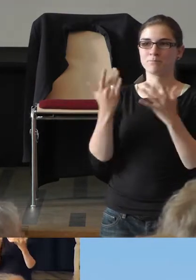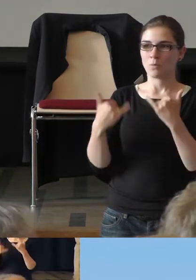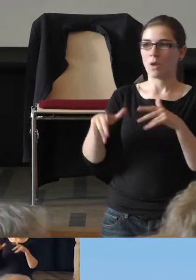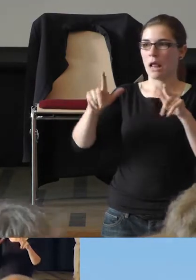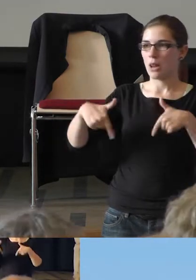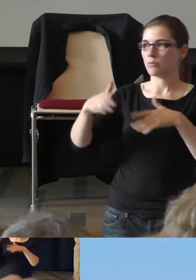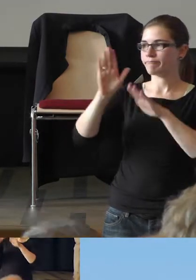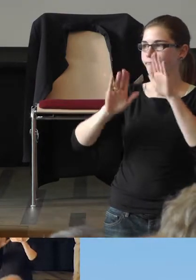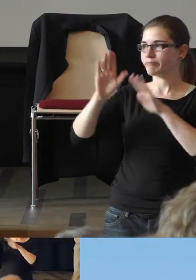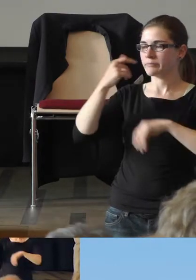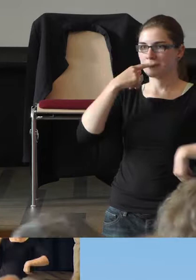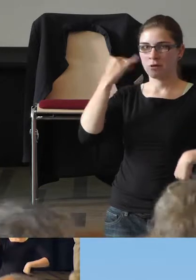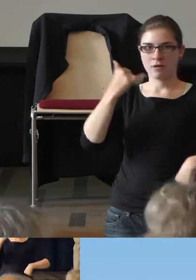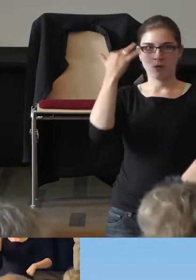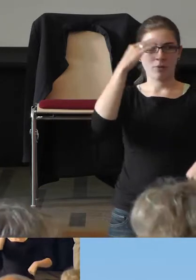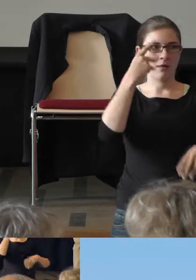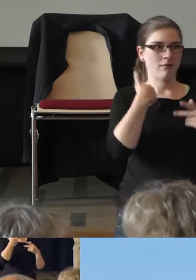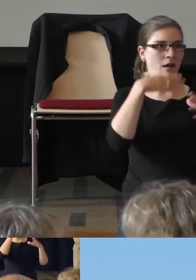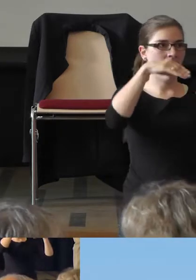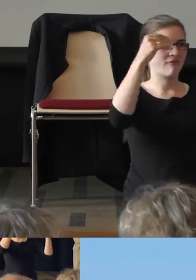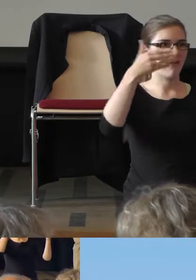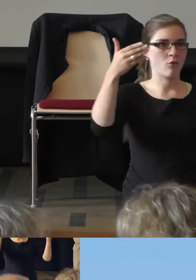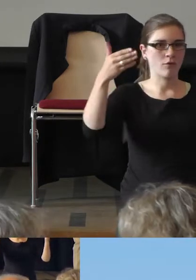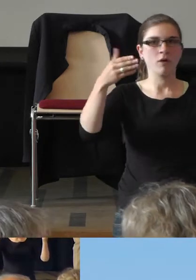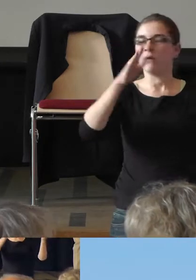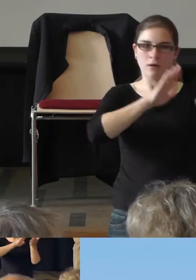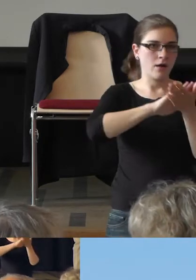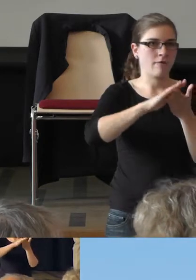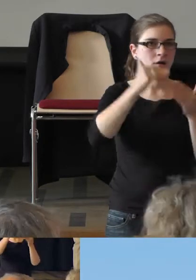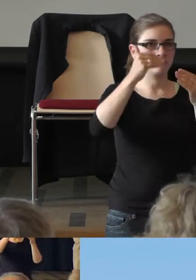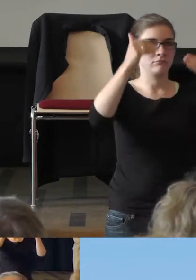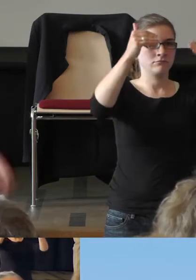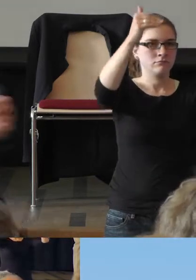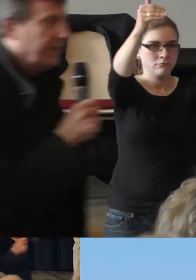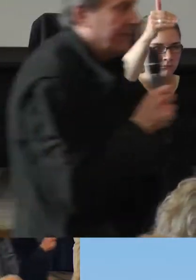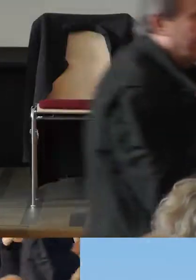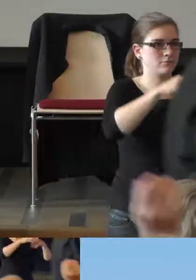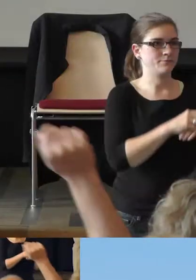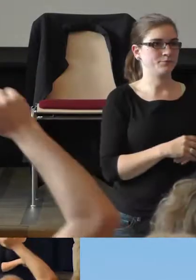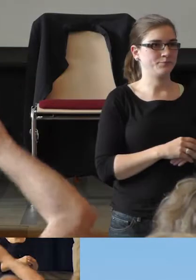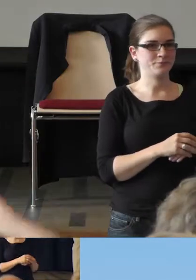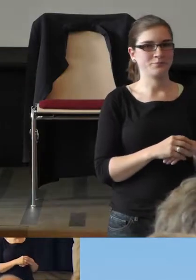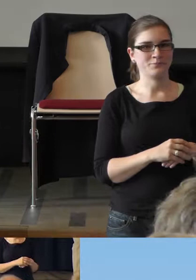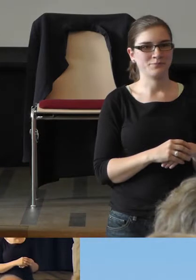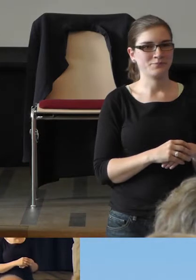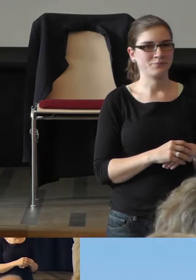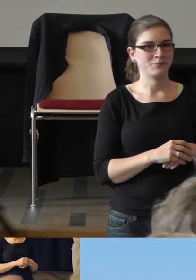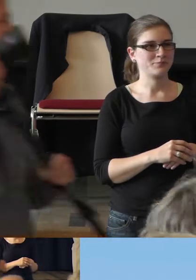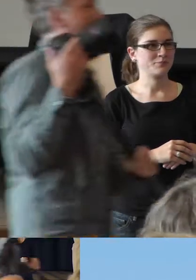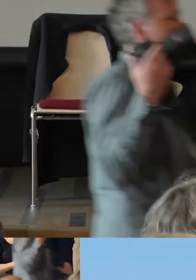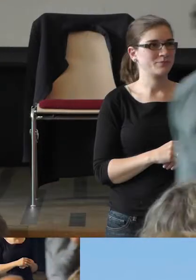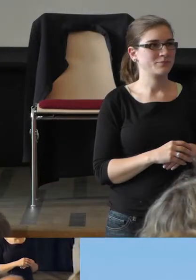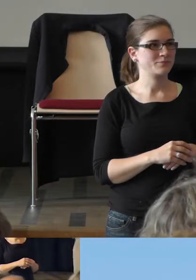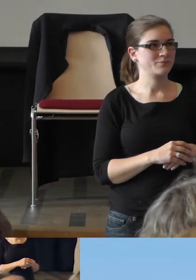hier, jetzt versuche ich mal zu sortieren. Ich arbeite mich einfach so nach hinten durch und komme dann auf der anderen Seite zurück. Wenn ich wie das